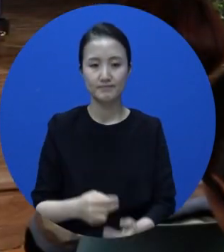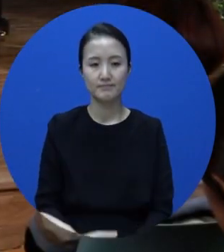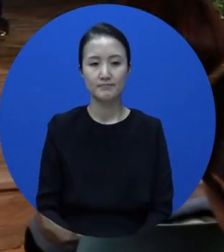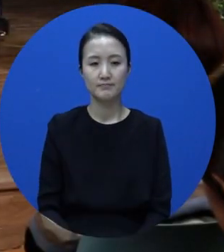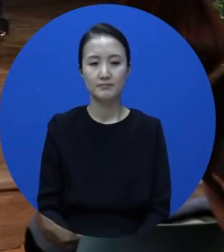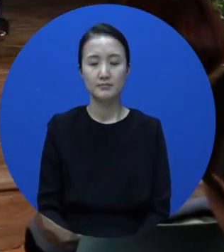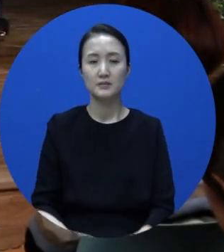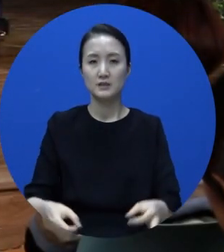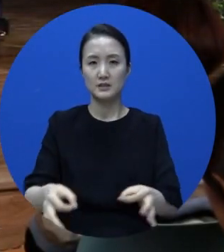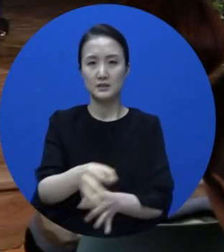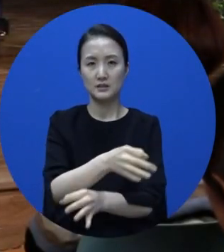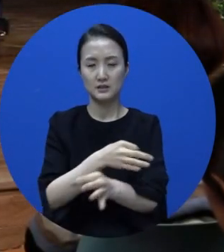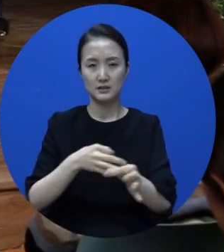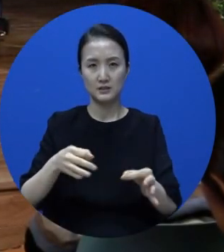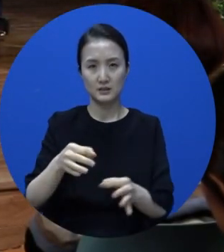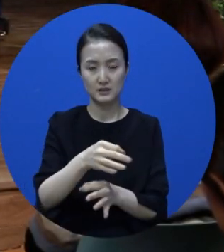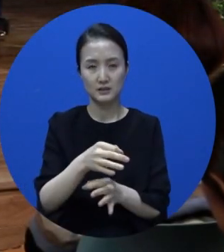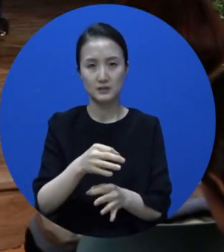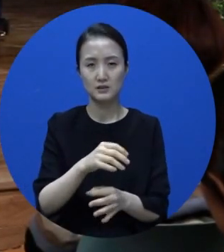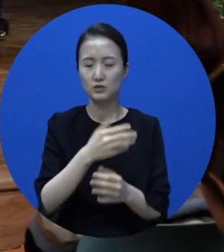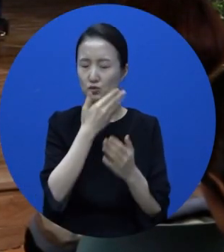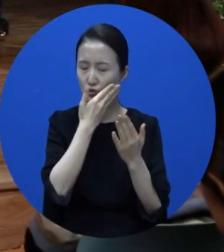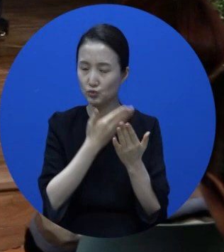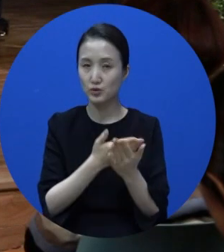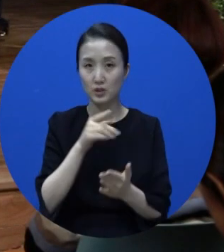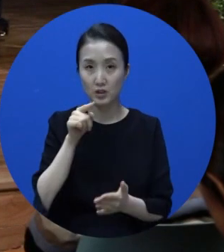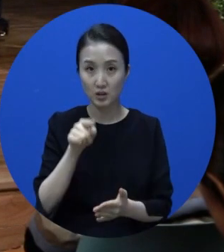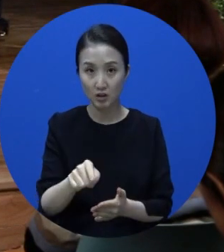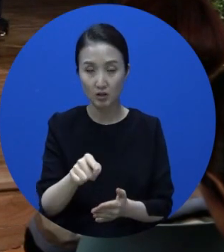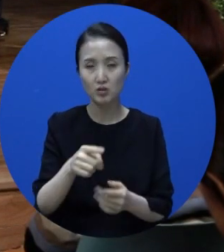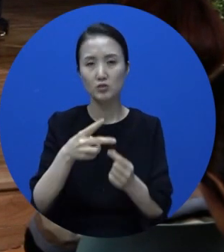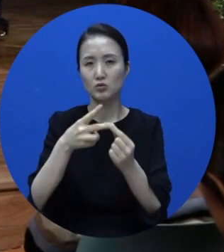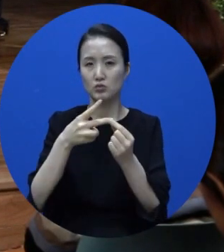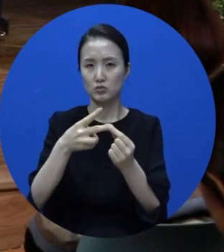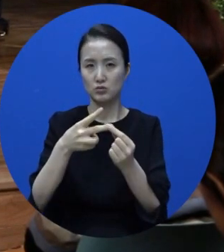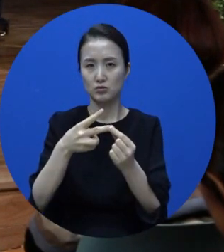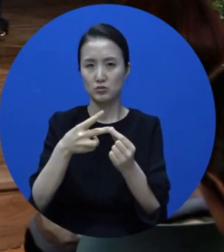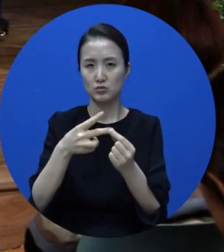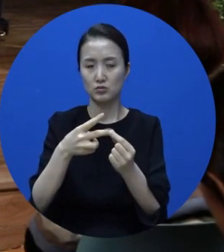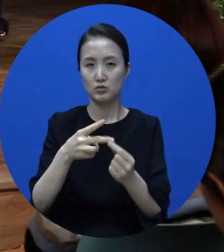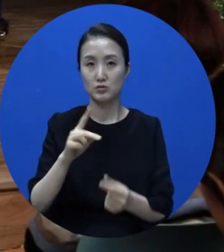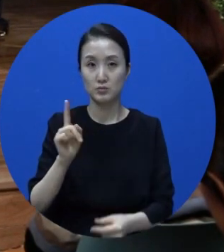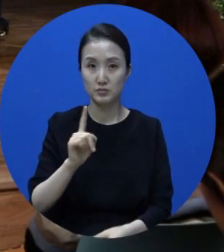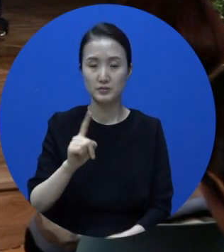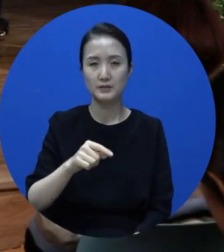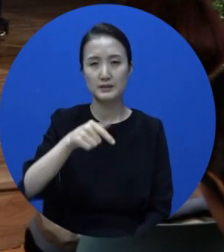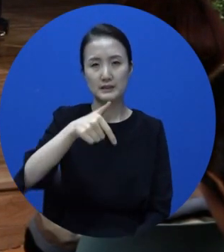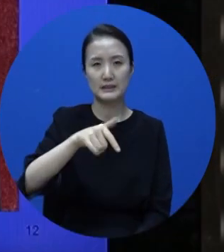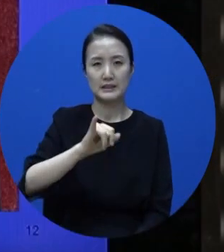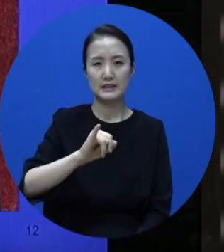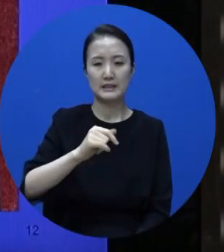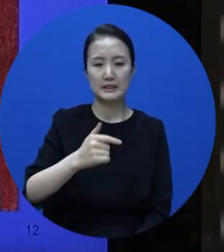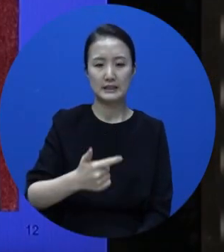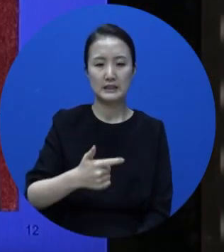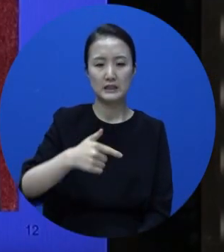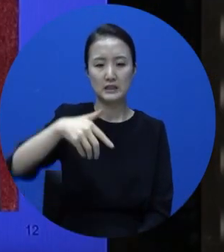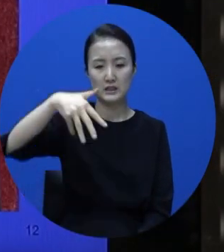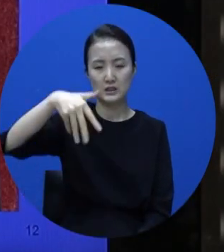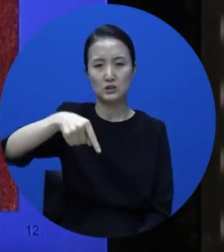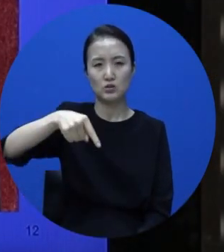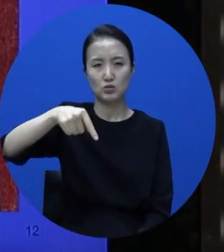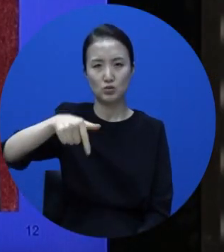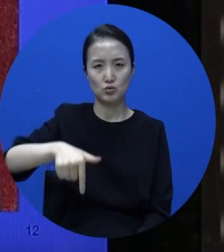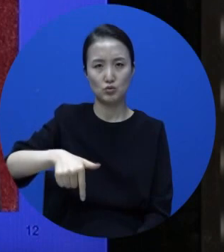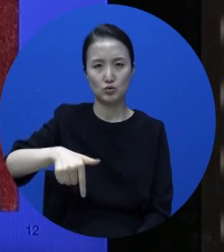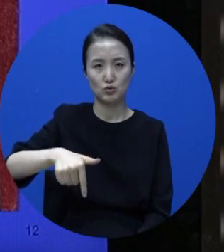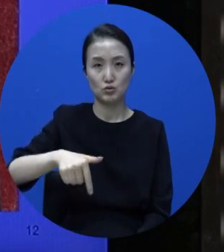경제의 가장 중요한 이슈는 바로 긴축의 시대로의 전환 입니다 보시는 사진은